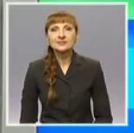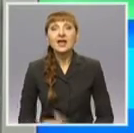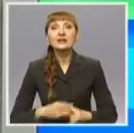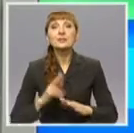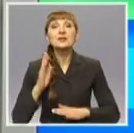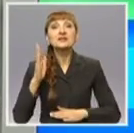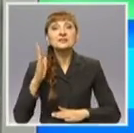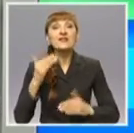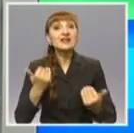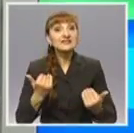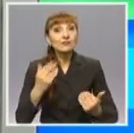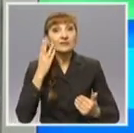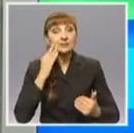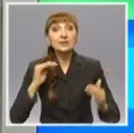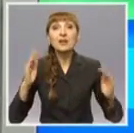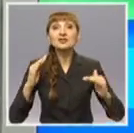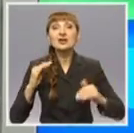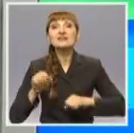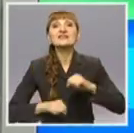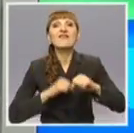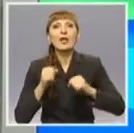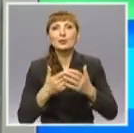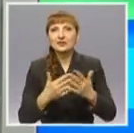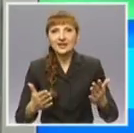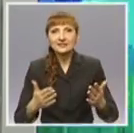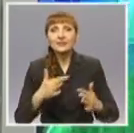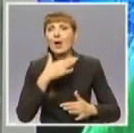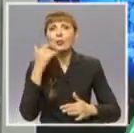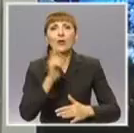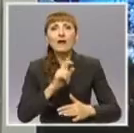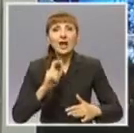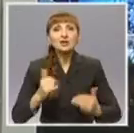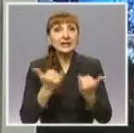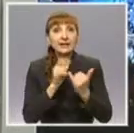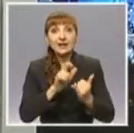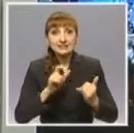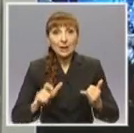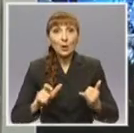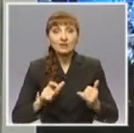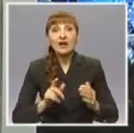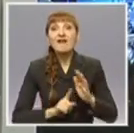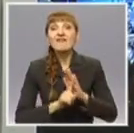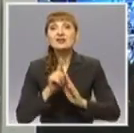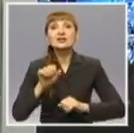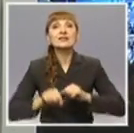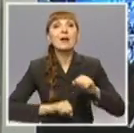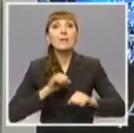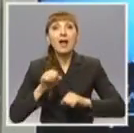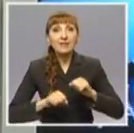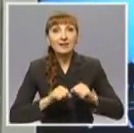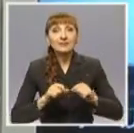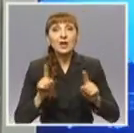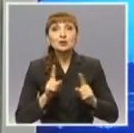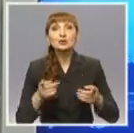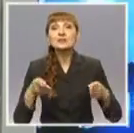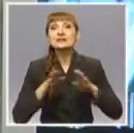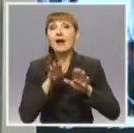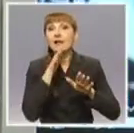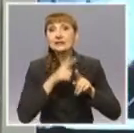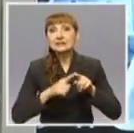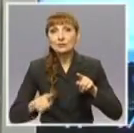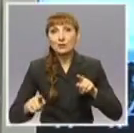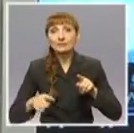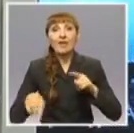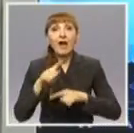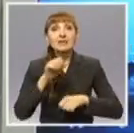Это были «Перспективы». А сегодня в Алматы прощались с велозаездами. Сотни горожан и гостей мегаполиса вышли на пробег, чтобы